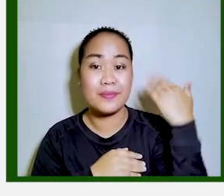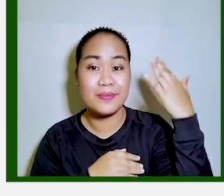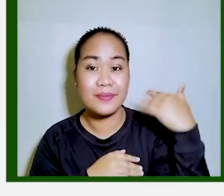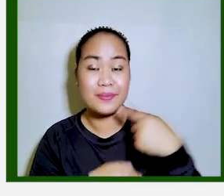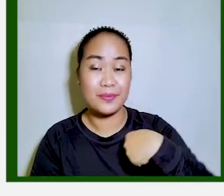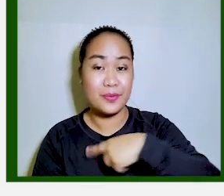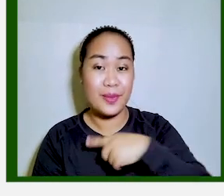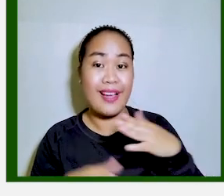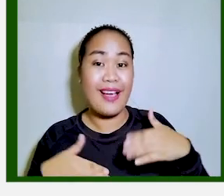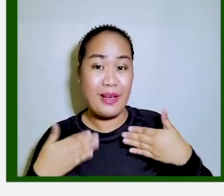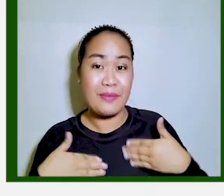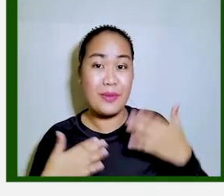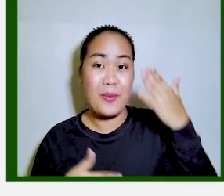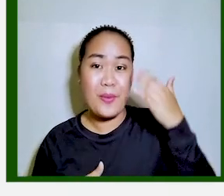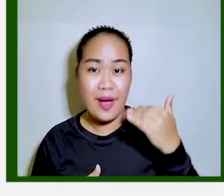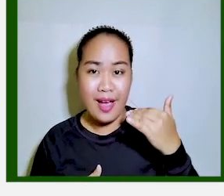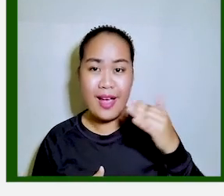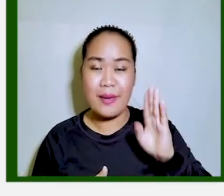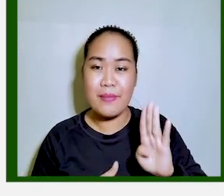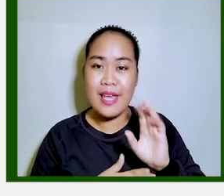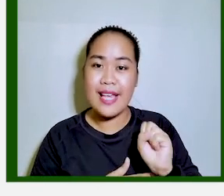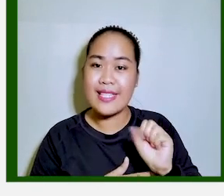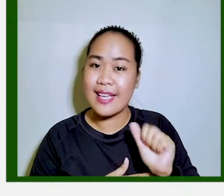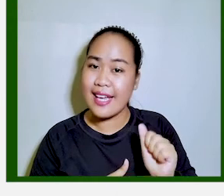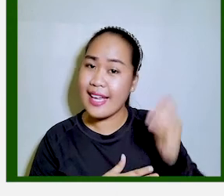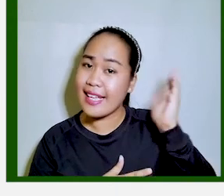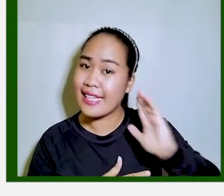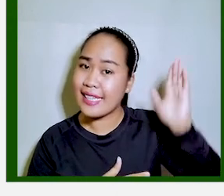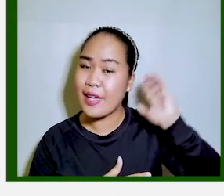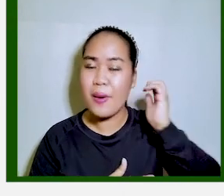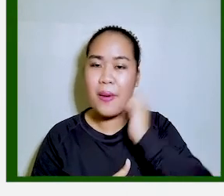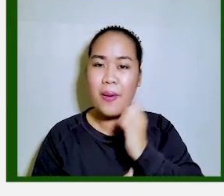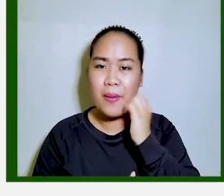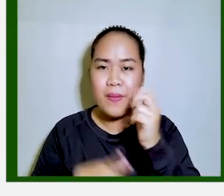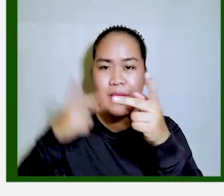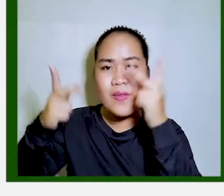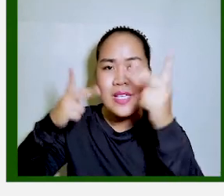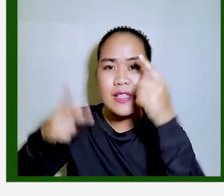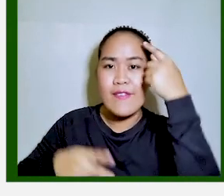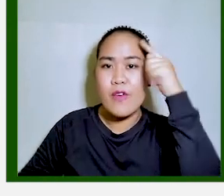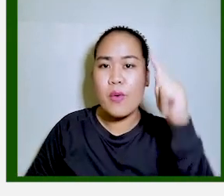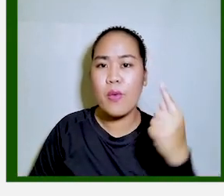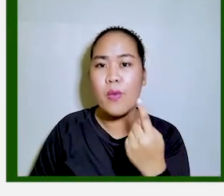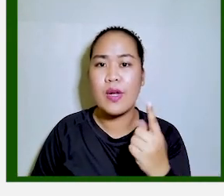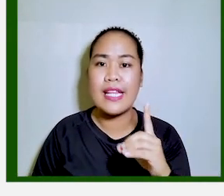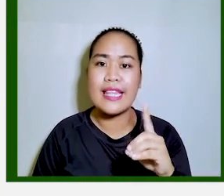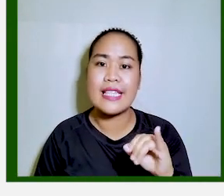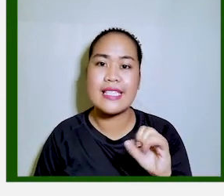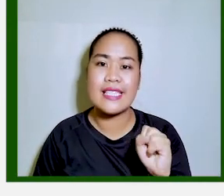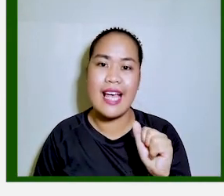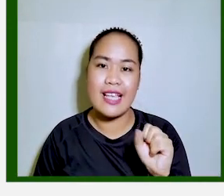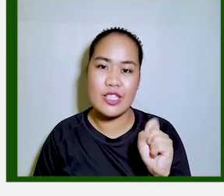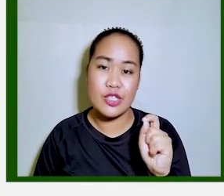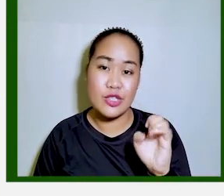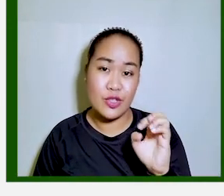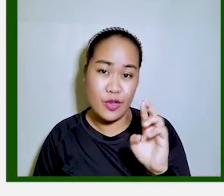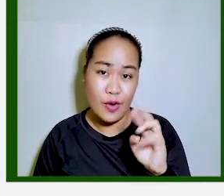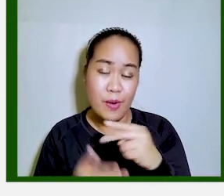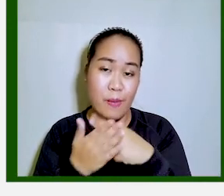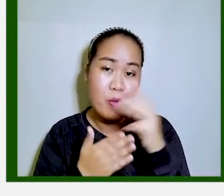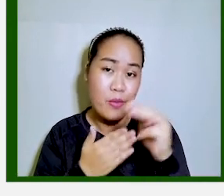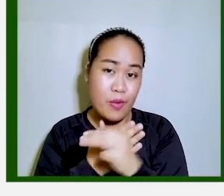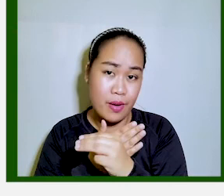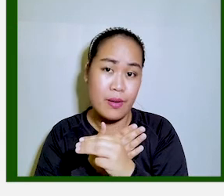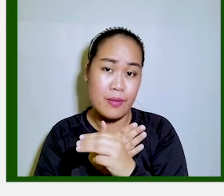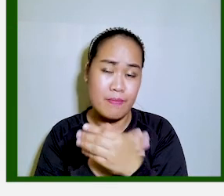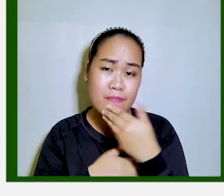mga disaster risk reduction management practices. Pero sa ngayon, no, nakakatuwa na pinapasyalan na rin tayo sa